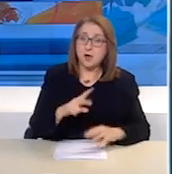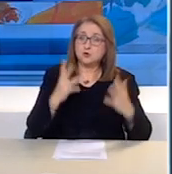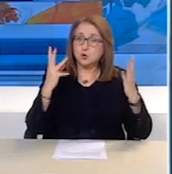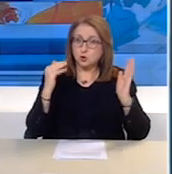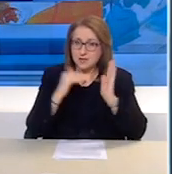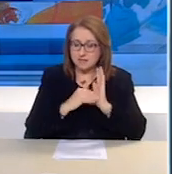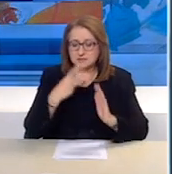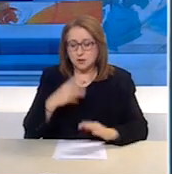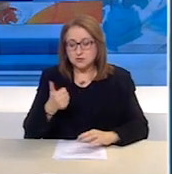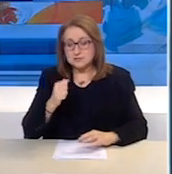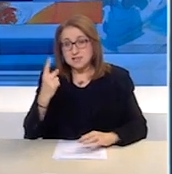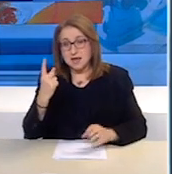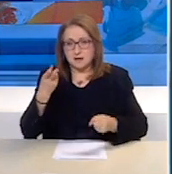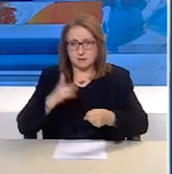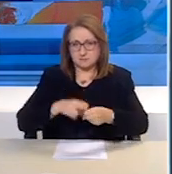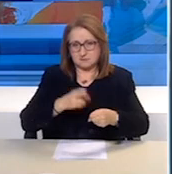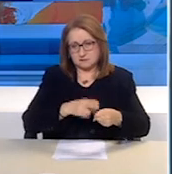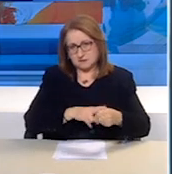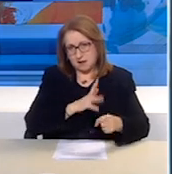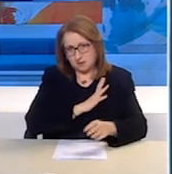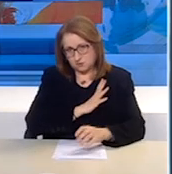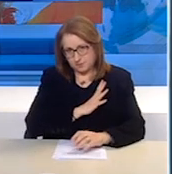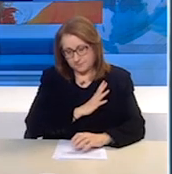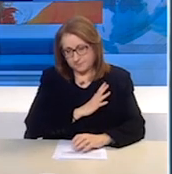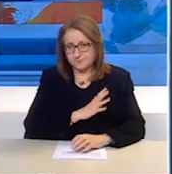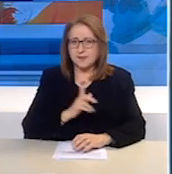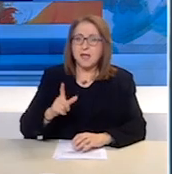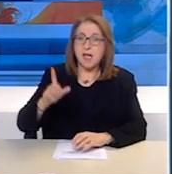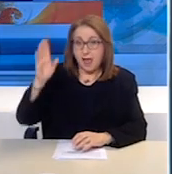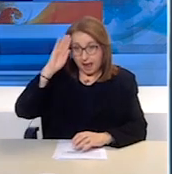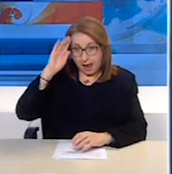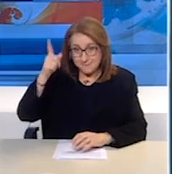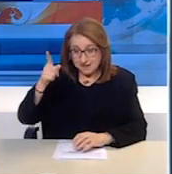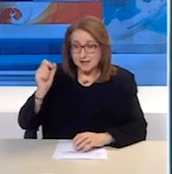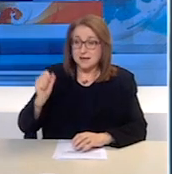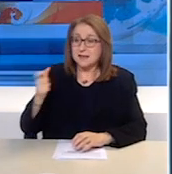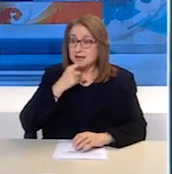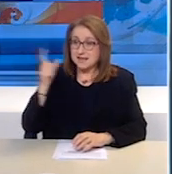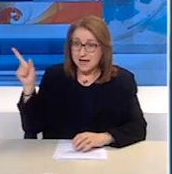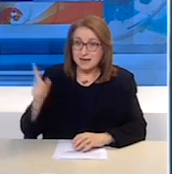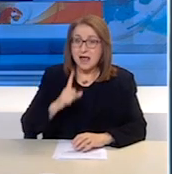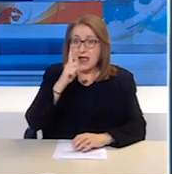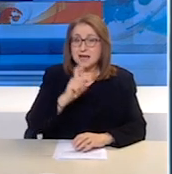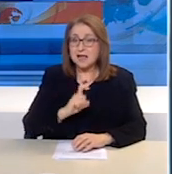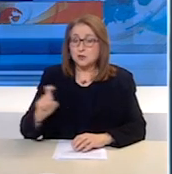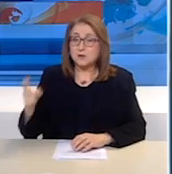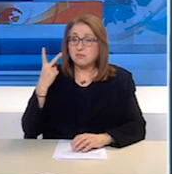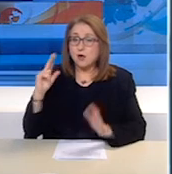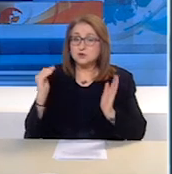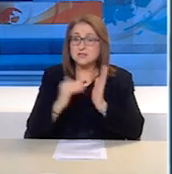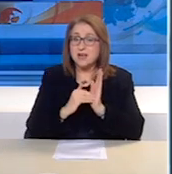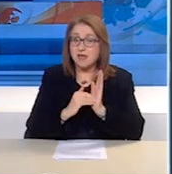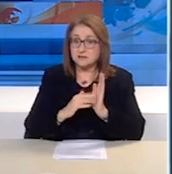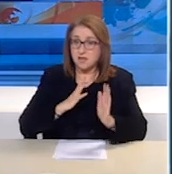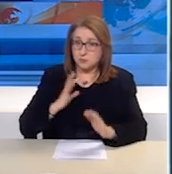208.361 θάνατοι. Στην Ευρώπη και το Ηνωμένο Βασίλειο έχουν καταγραφεί περισσότερα από 1.220.000 περιπτώσεις, με τα περισσότερα κρούσματα